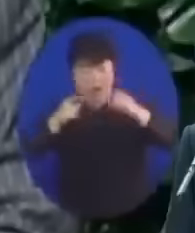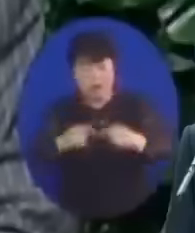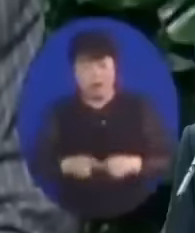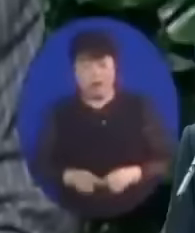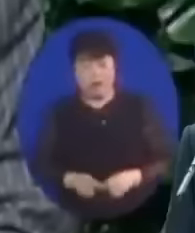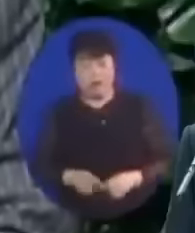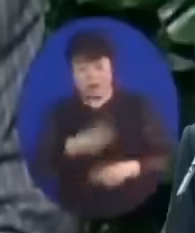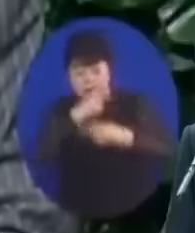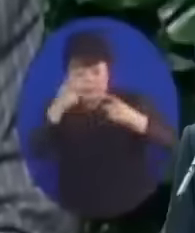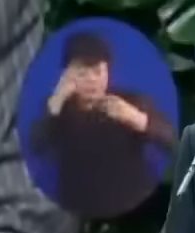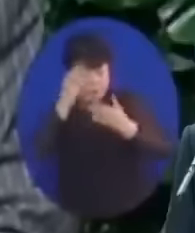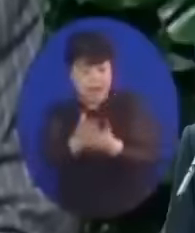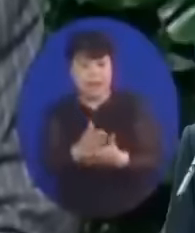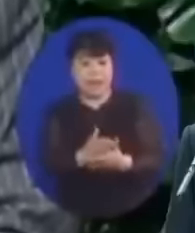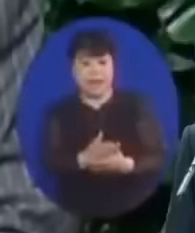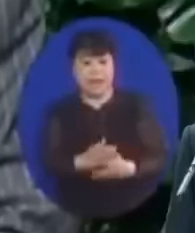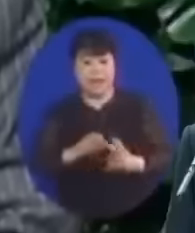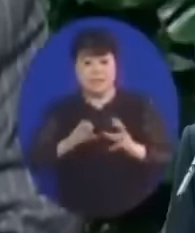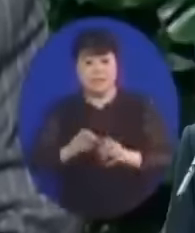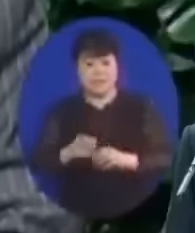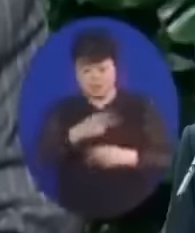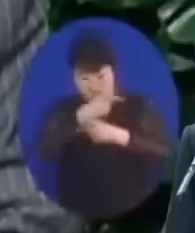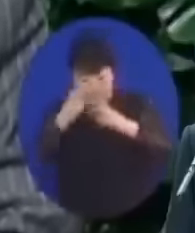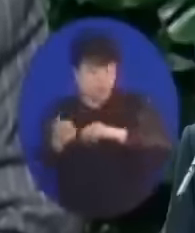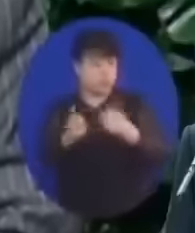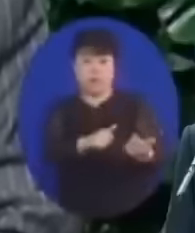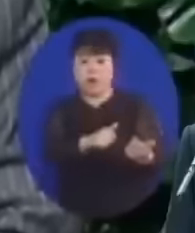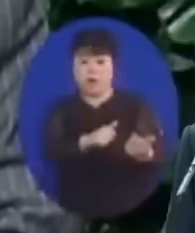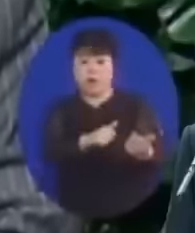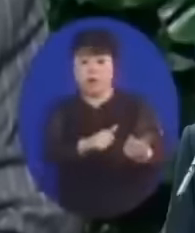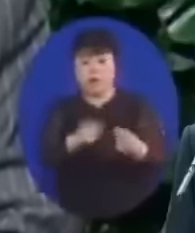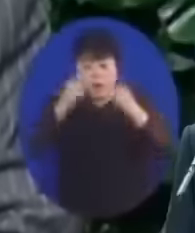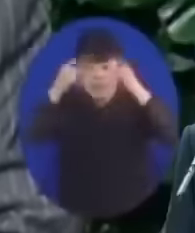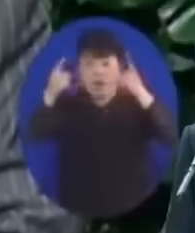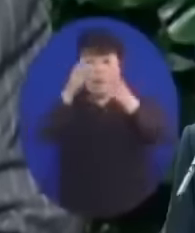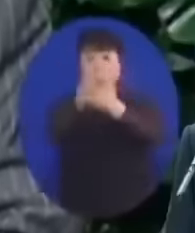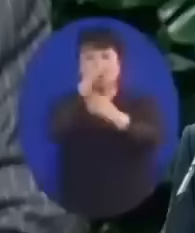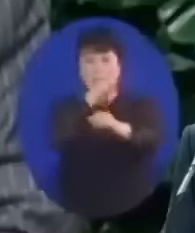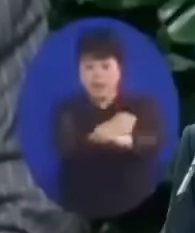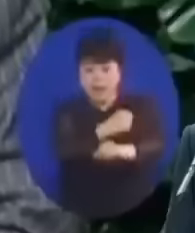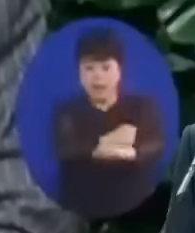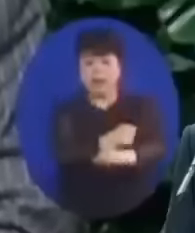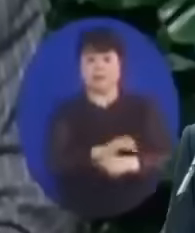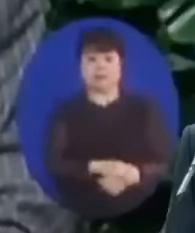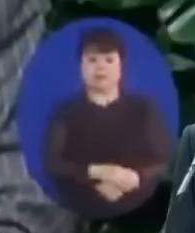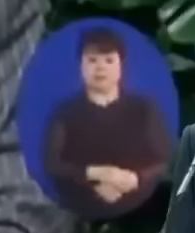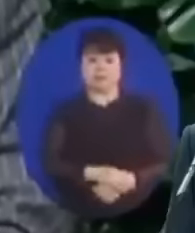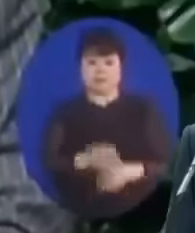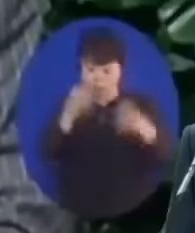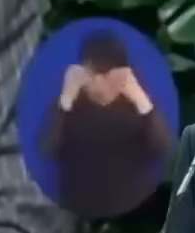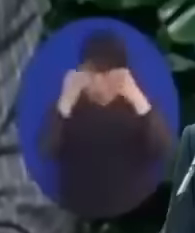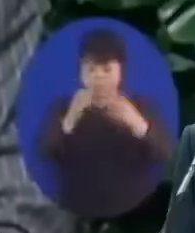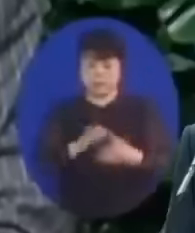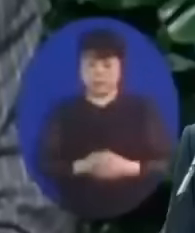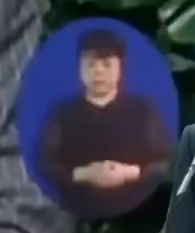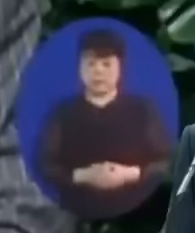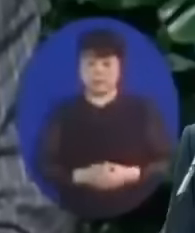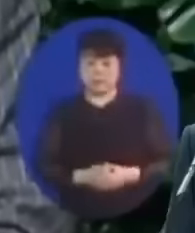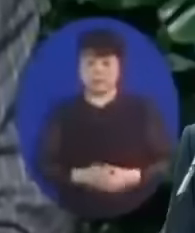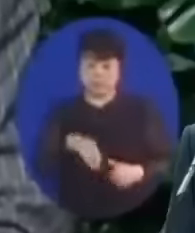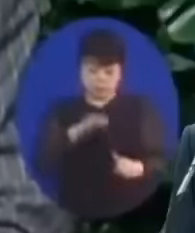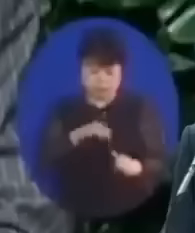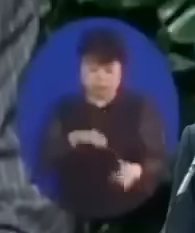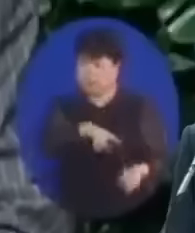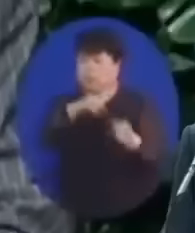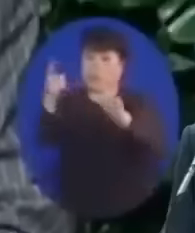잠들지 말라. 세상에서 잠들면 죽는다. 깨어서 기도하라. 고난으로서 경종을 울리는